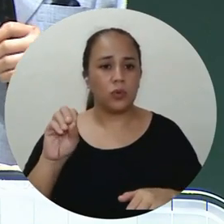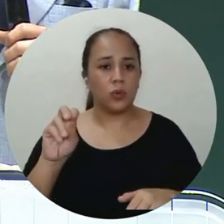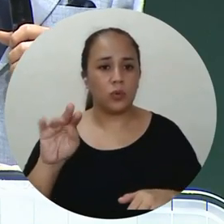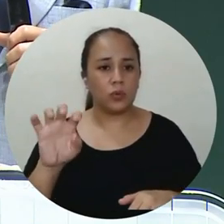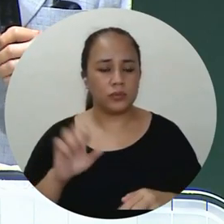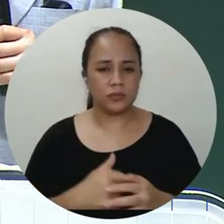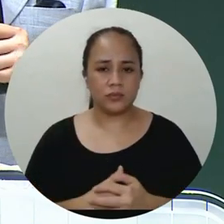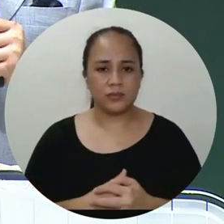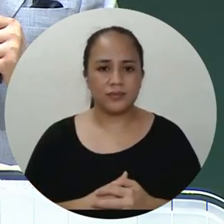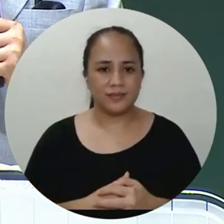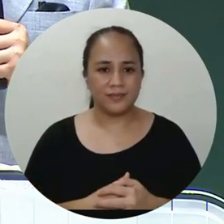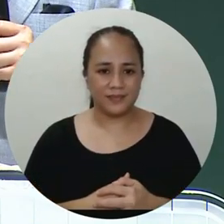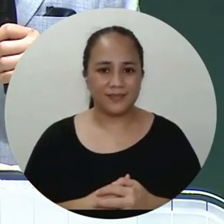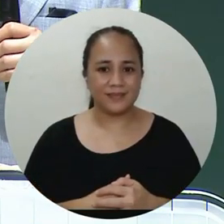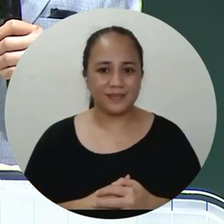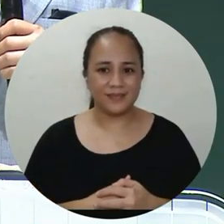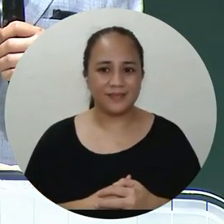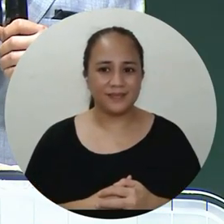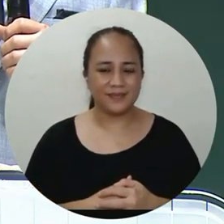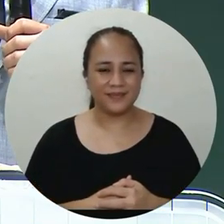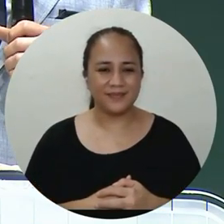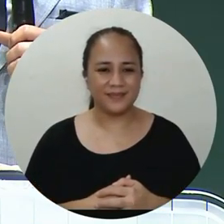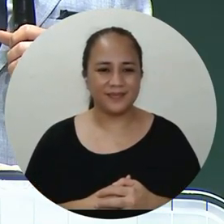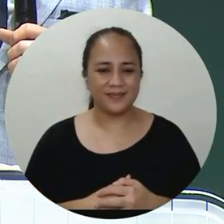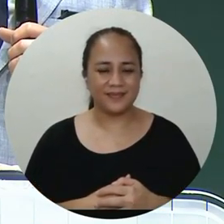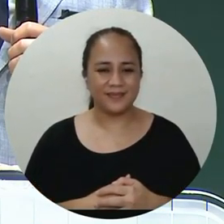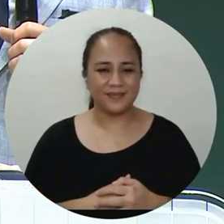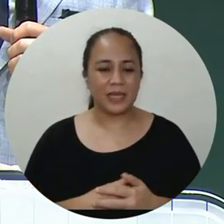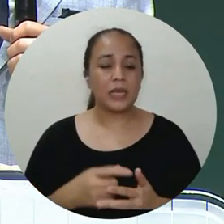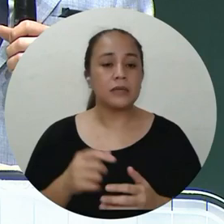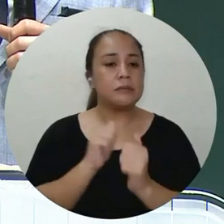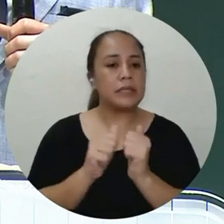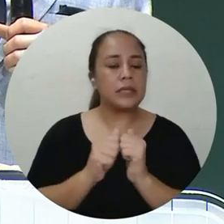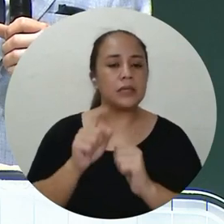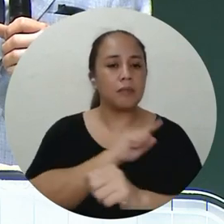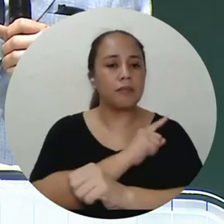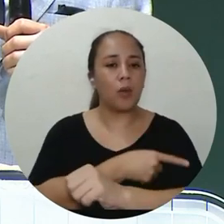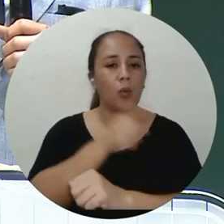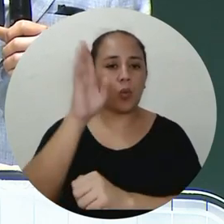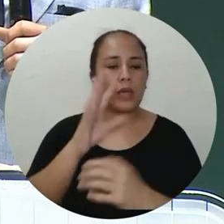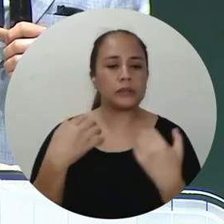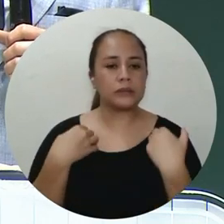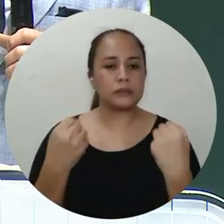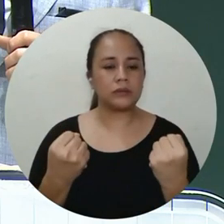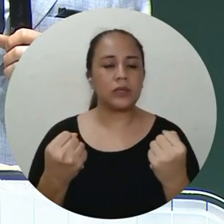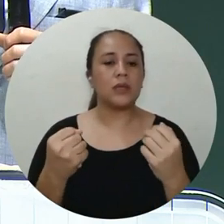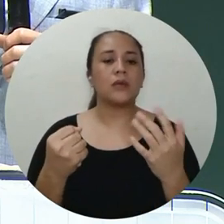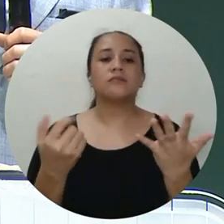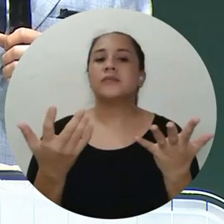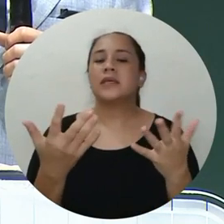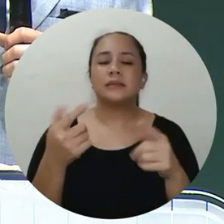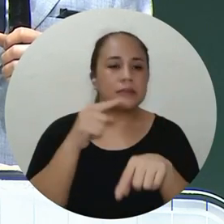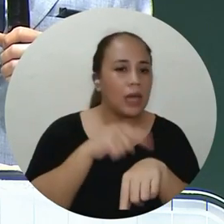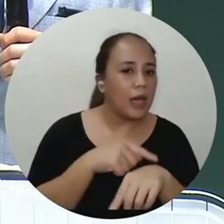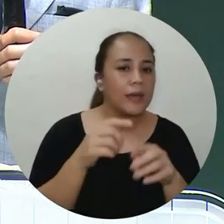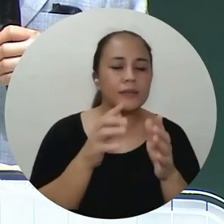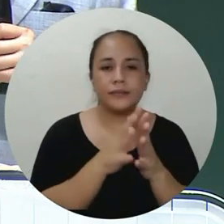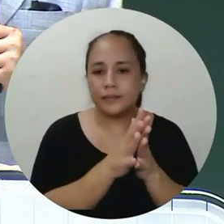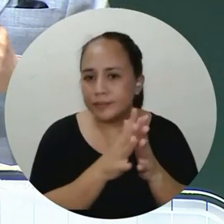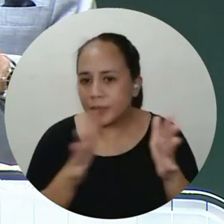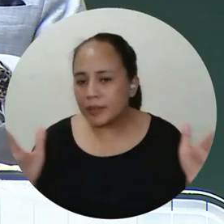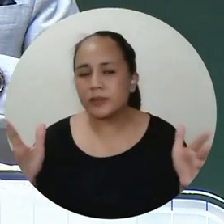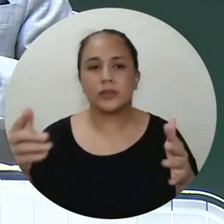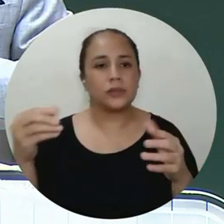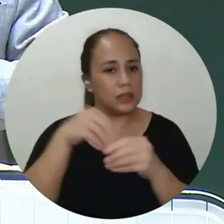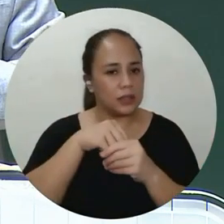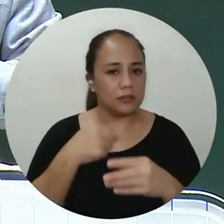초월하신 하나님의 능력이 나와 함께 계신다는 거예요. It means that the power of God, which transcends time and space, is with me. 그래서 우리를 보고 뭐라 그래요? So what do